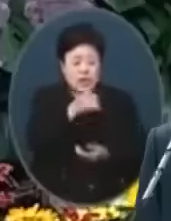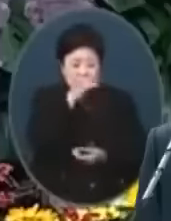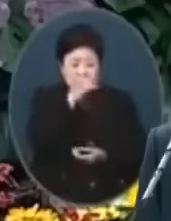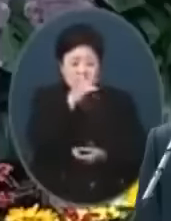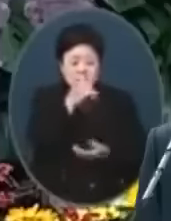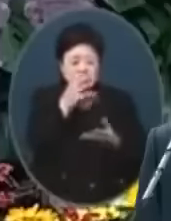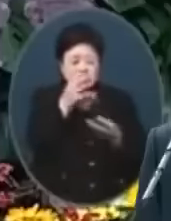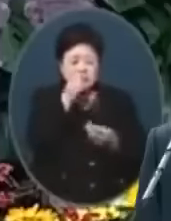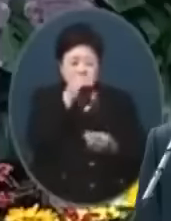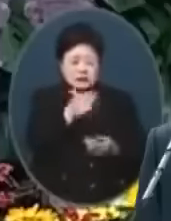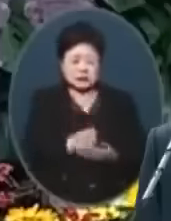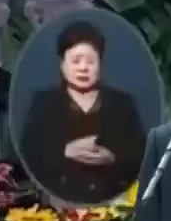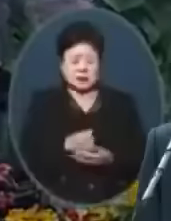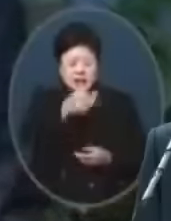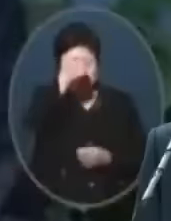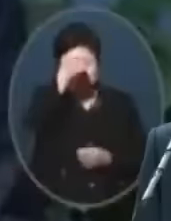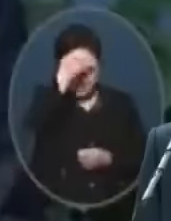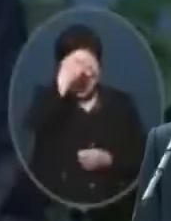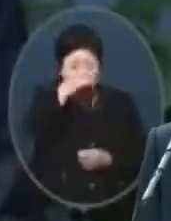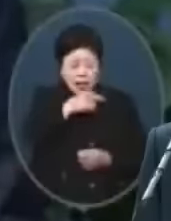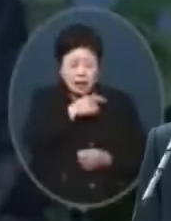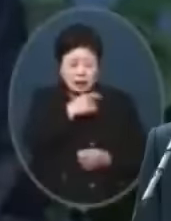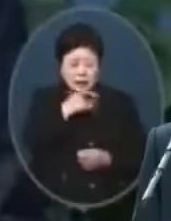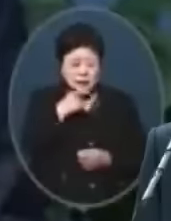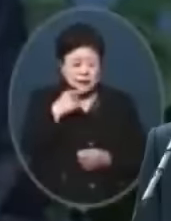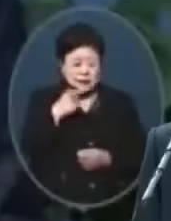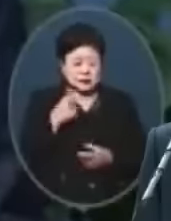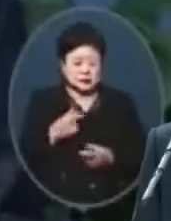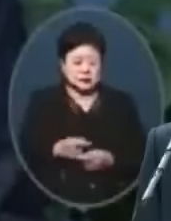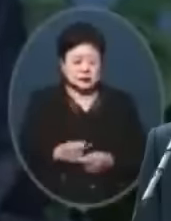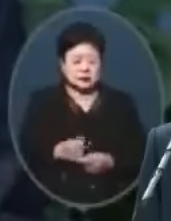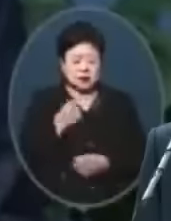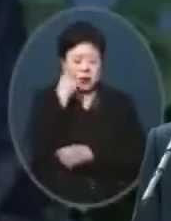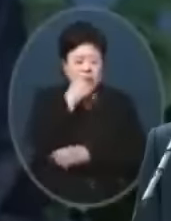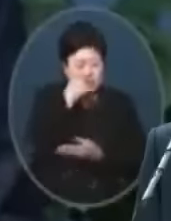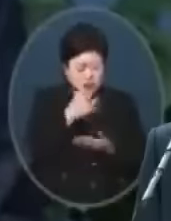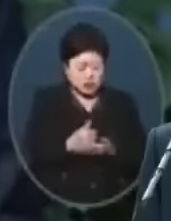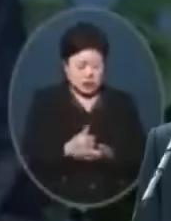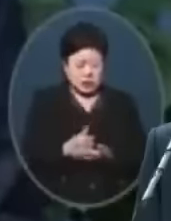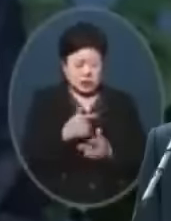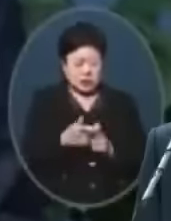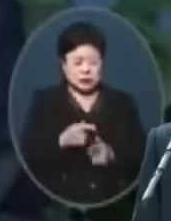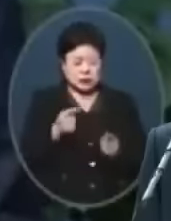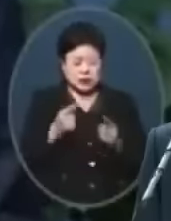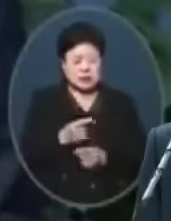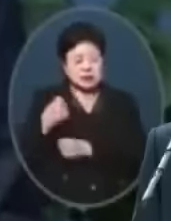말로 다 할 수 없습니다. 아담과 하와의 핏줄로서 받은 원죄도 예수님이